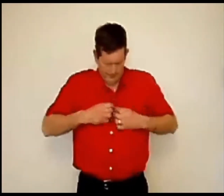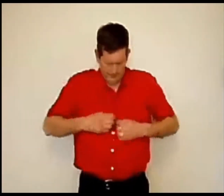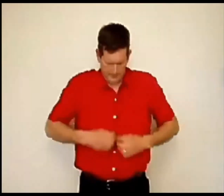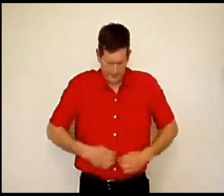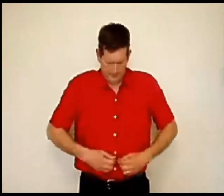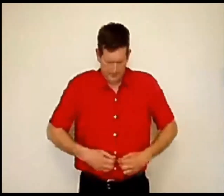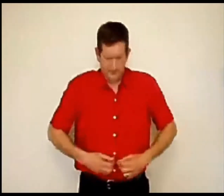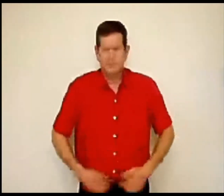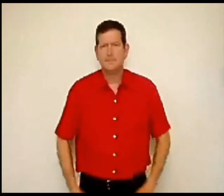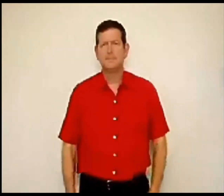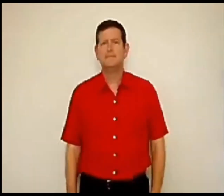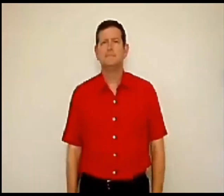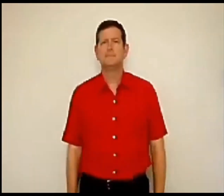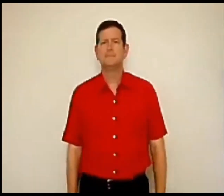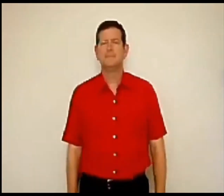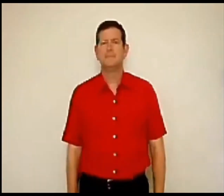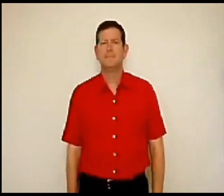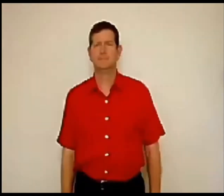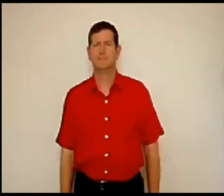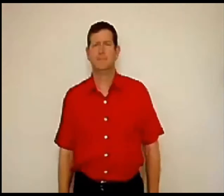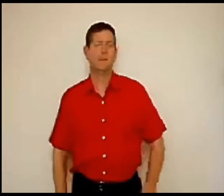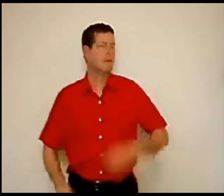S'habiller.